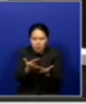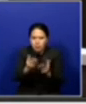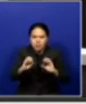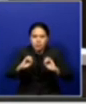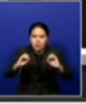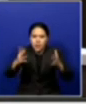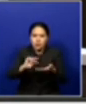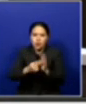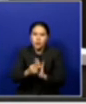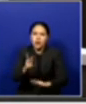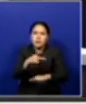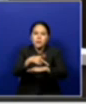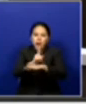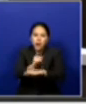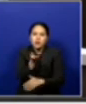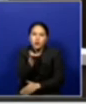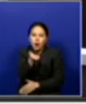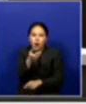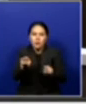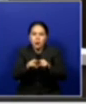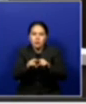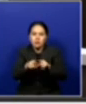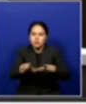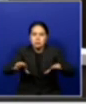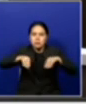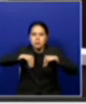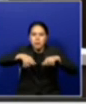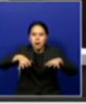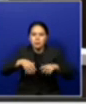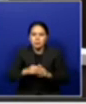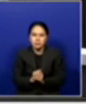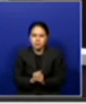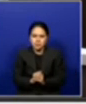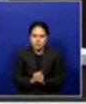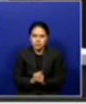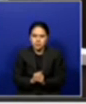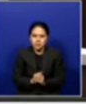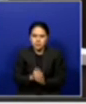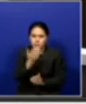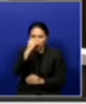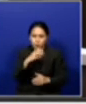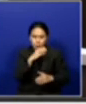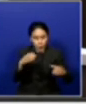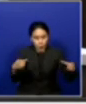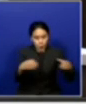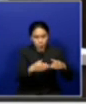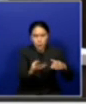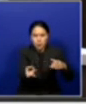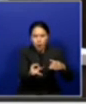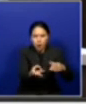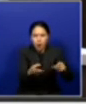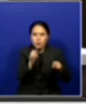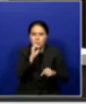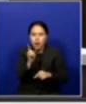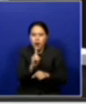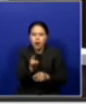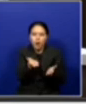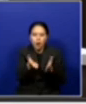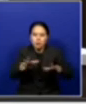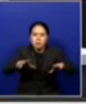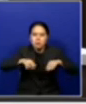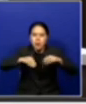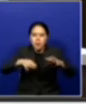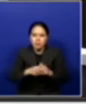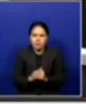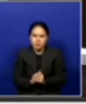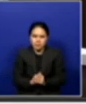ครับเราขอญาติโหวตคว่ำเลยถึงแม้จะเป็นเสียงข้างน้อยก็จะได้บันทึกไว้ในประวัติศาสตร์ และท่านนาย